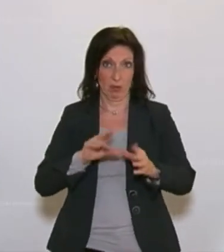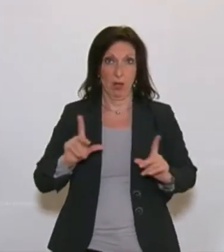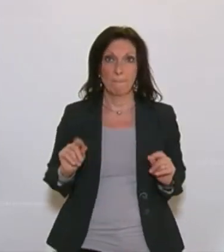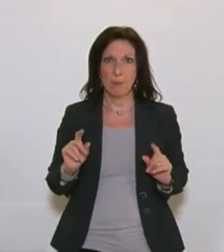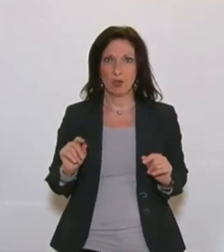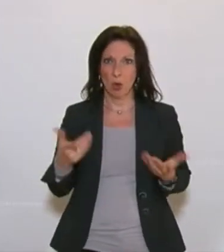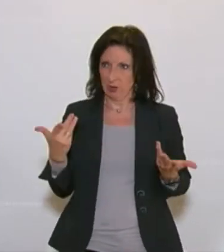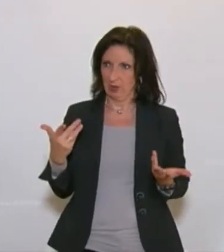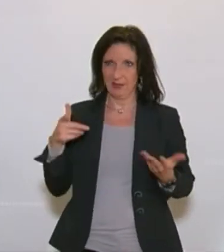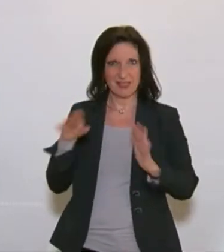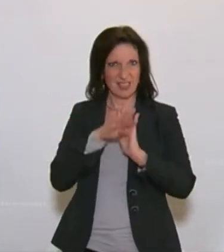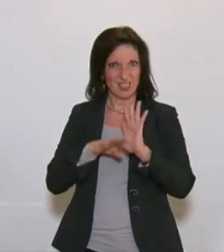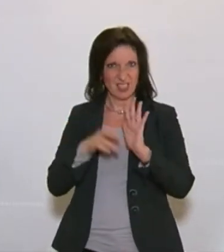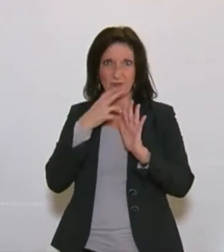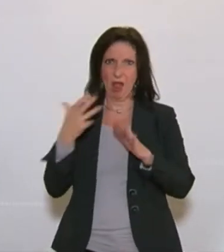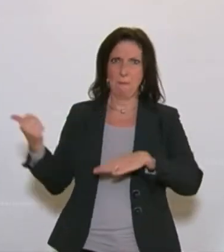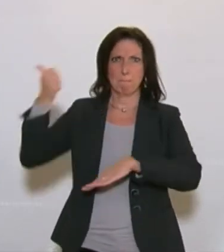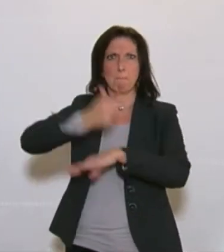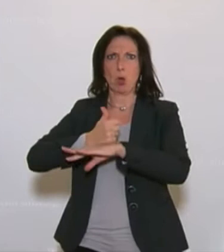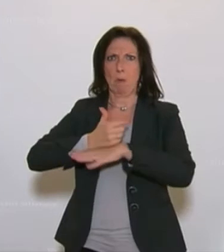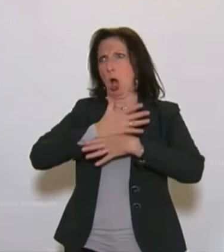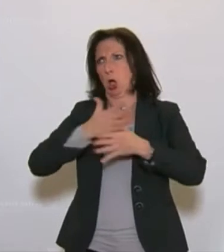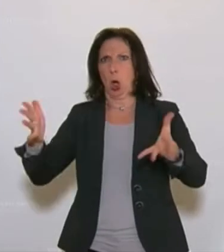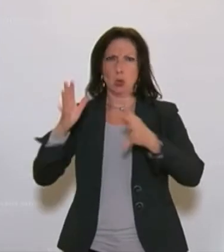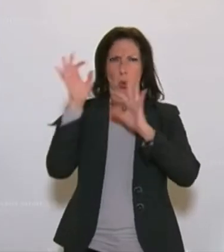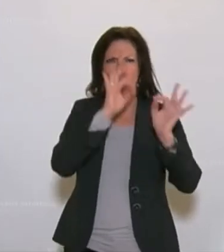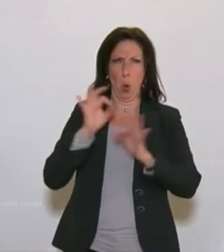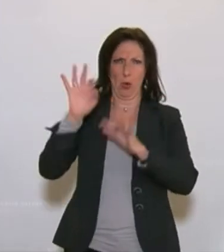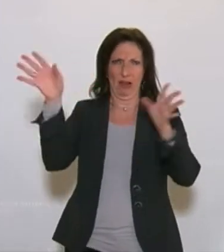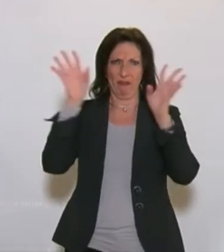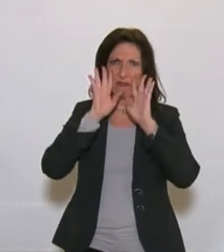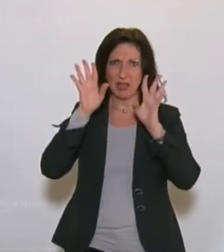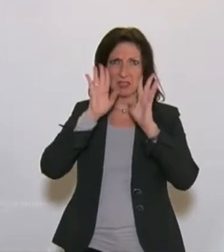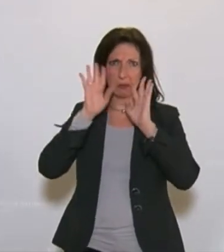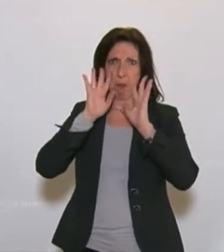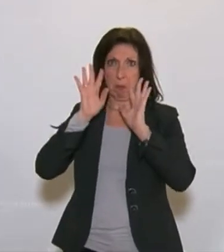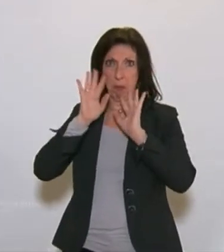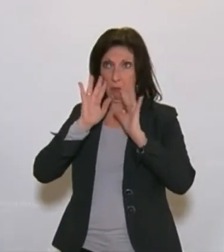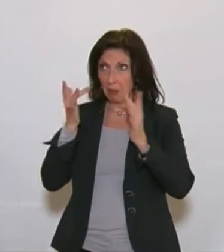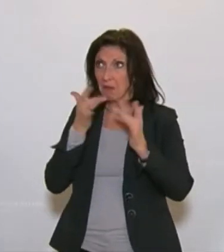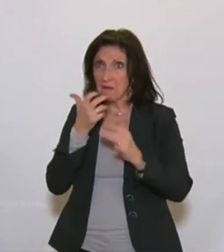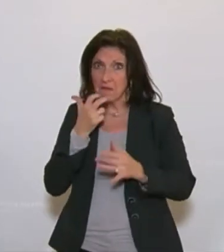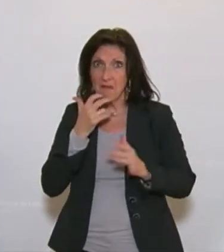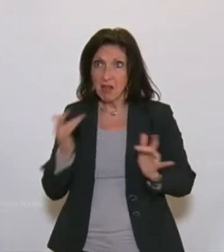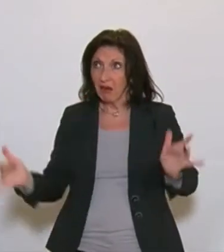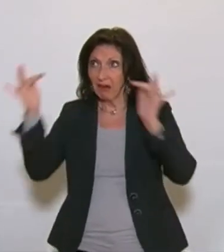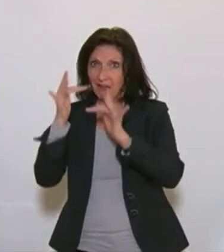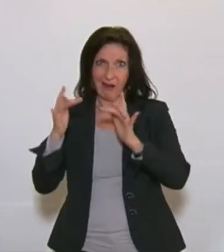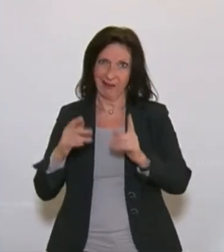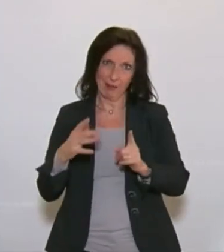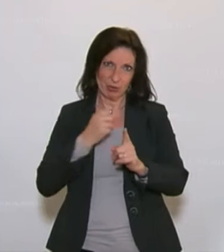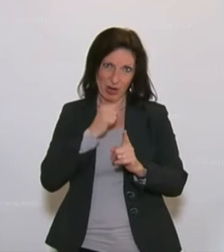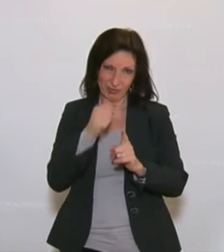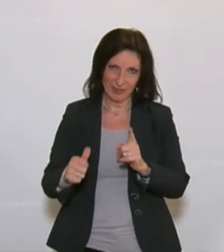die dieses Gesetz eigentlich vorgehen will, nämlich der großen Google, Facebook und Co., nicht standhalten wird. Wo ich